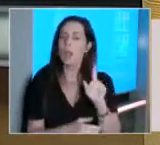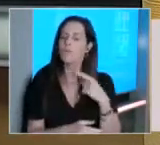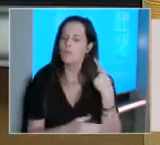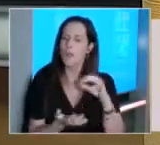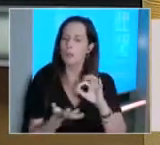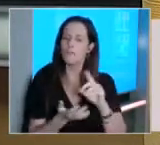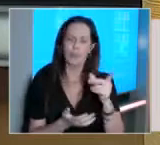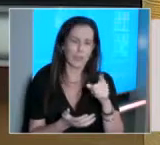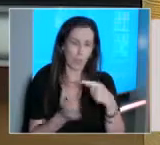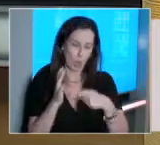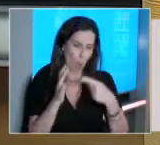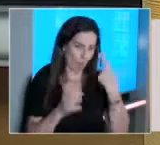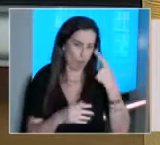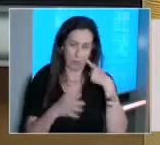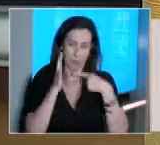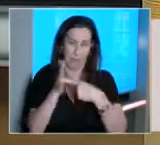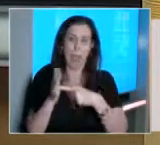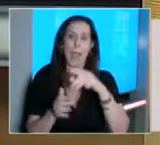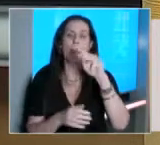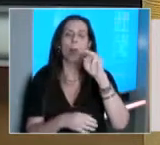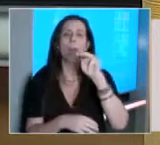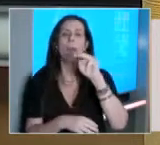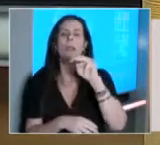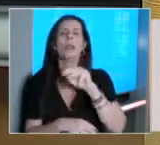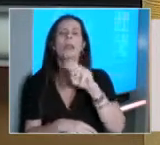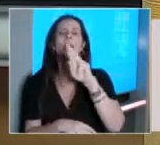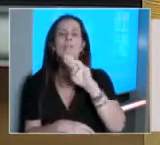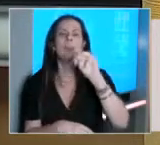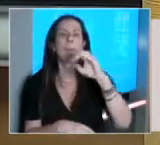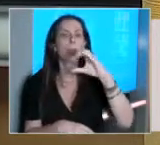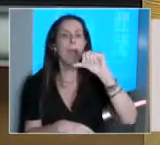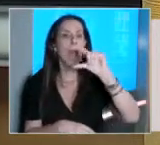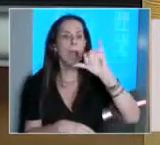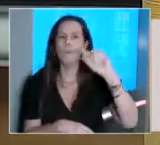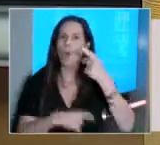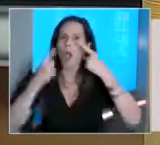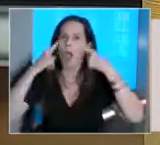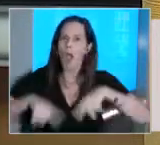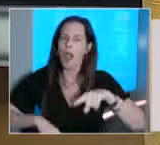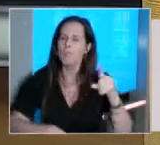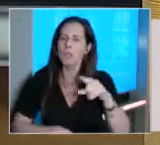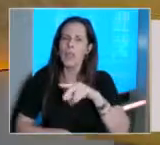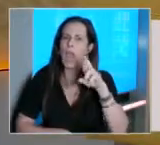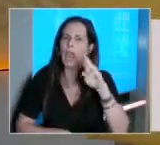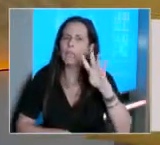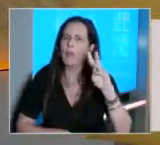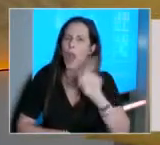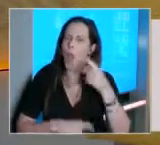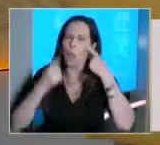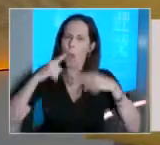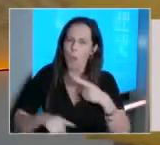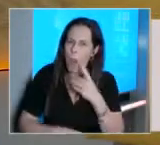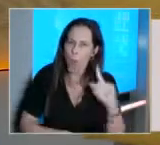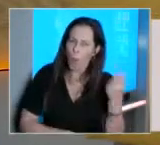ובאחד הימים מנסה אותו על רבקה מיכאלי, כולם אגב בכו כששמעו את ירושלים של זהב, ופתאום כשהיא מנסה אותו על רבקה, רבקה לא בוכה.